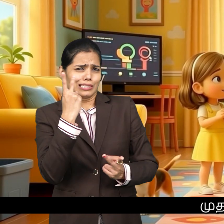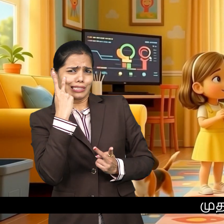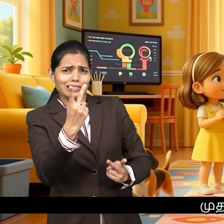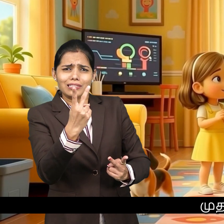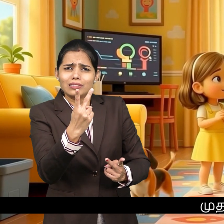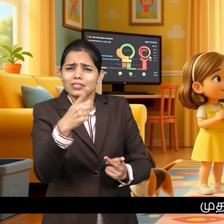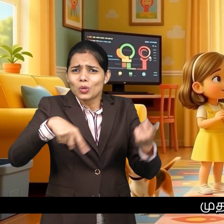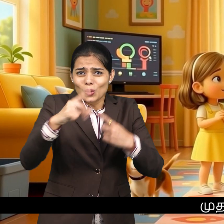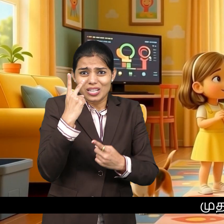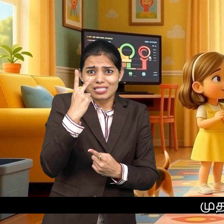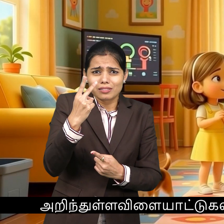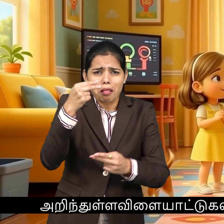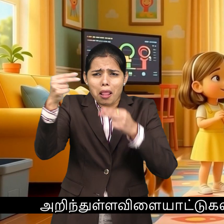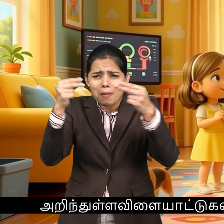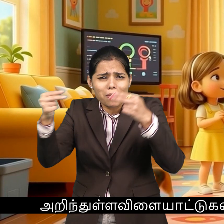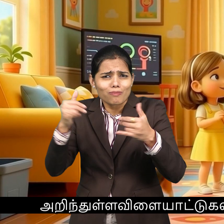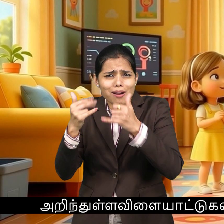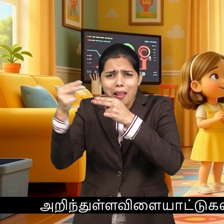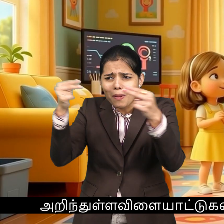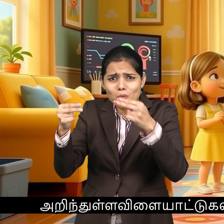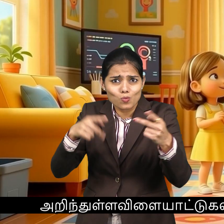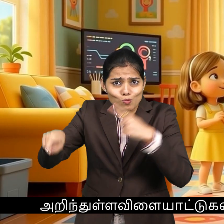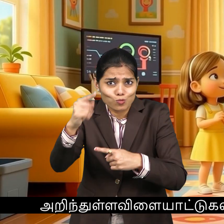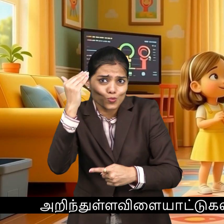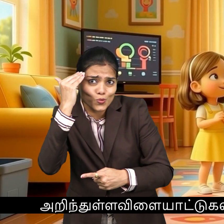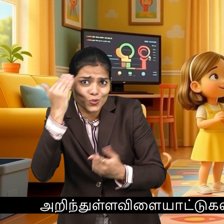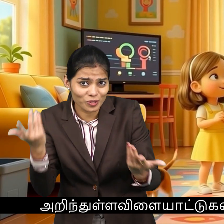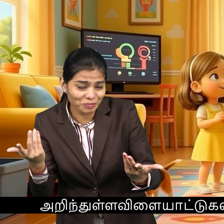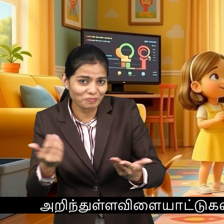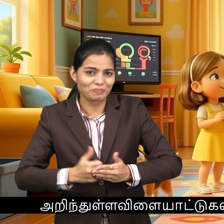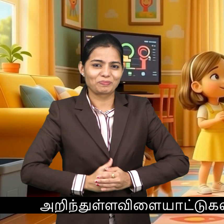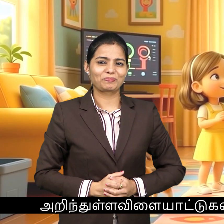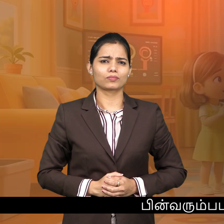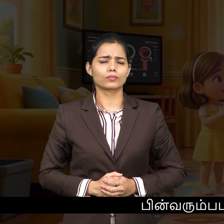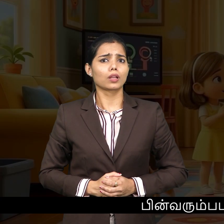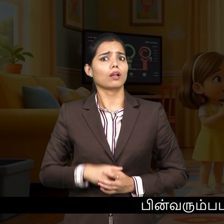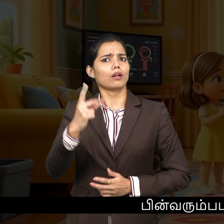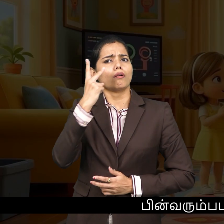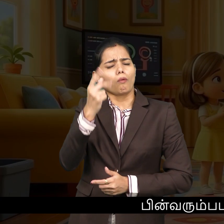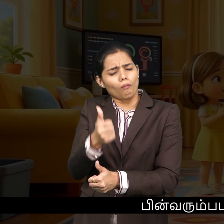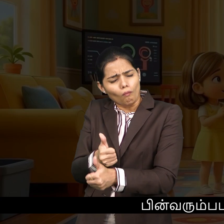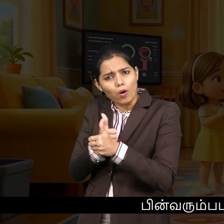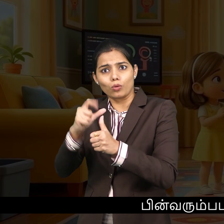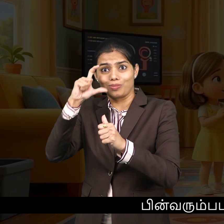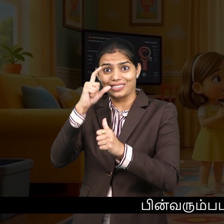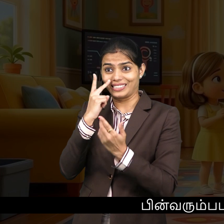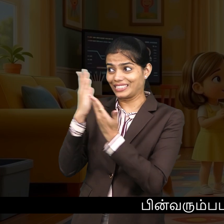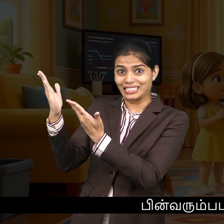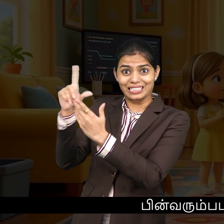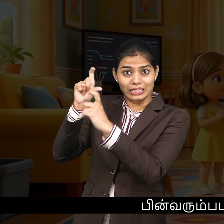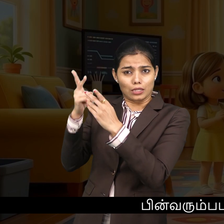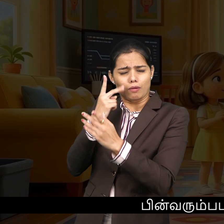முதலில் நீங்கள் அறிந்துள்ள விளையாட்டுகளின் பெயர்களை நான் பார்க்கலாமா? பின்வரும் படத்தை